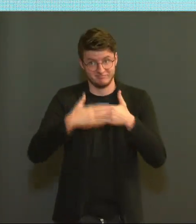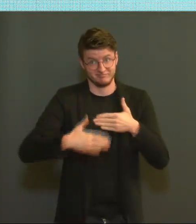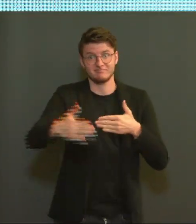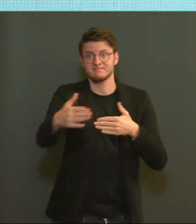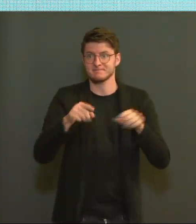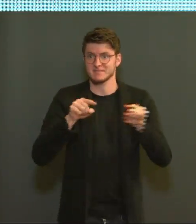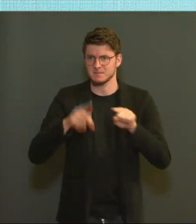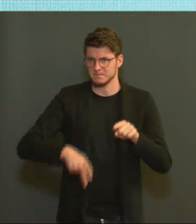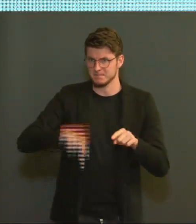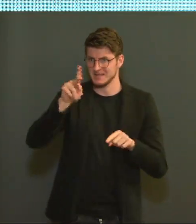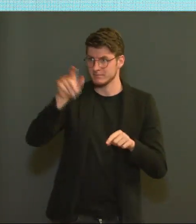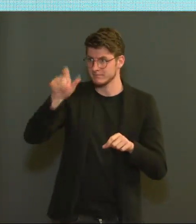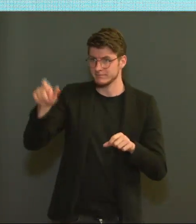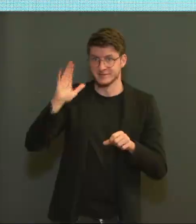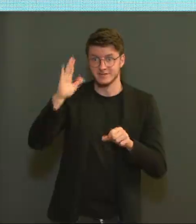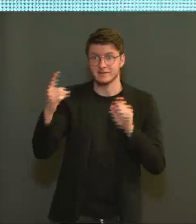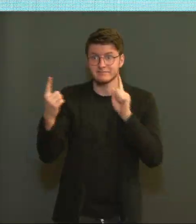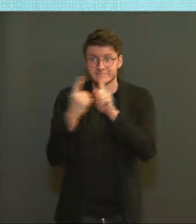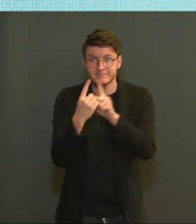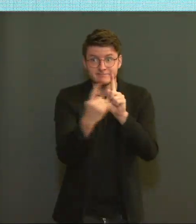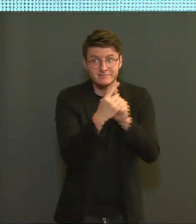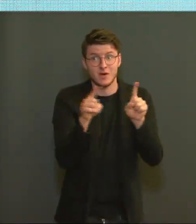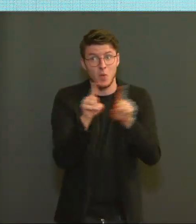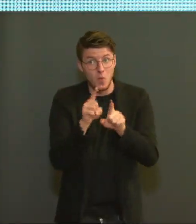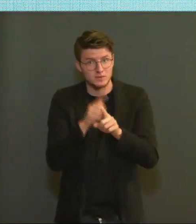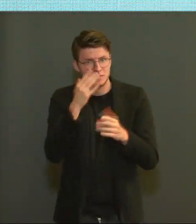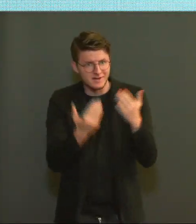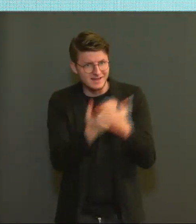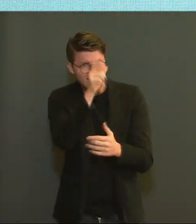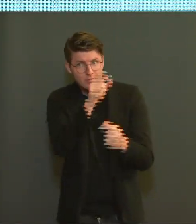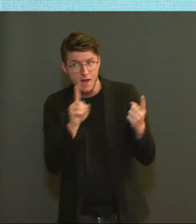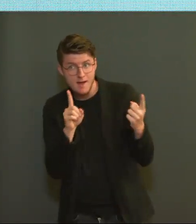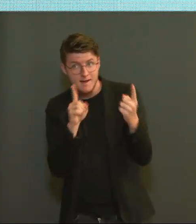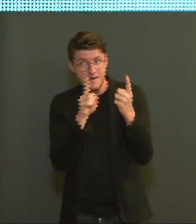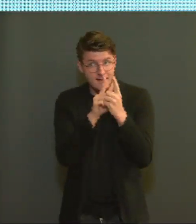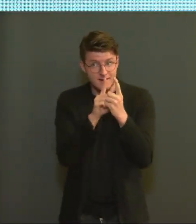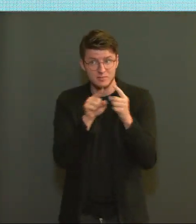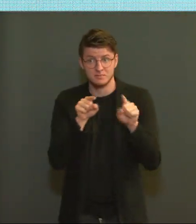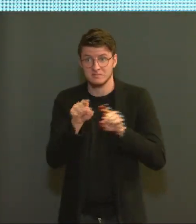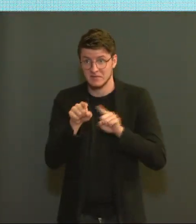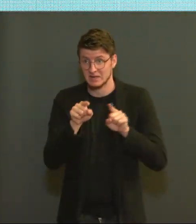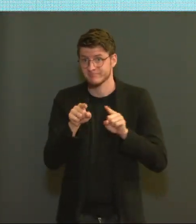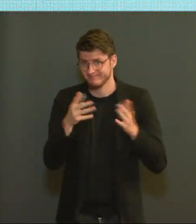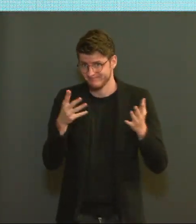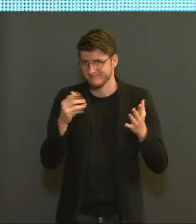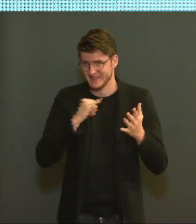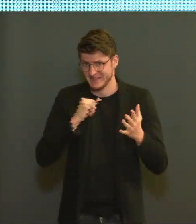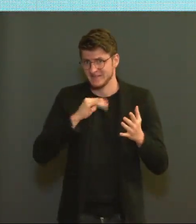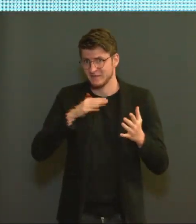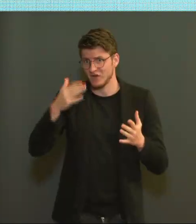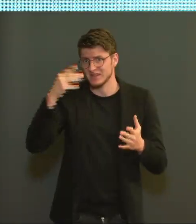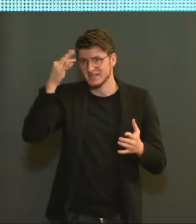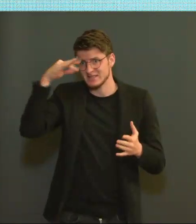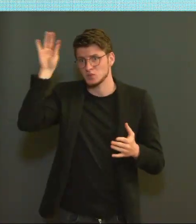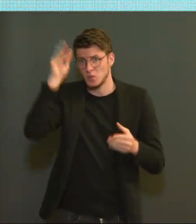? wat een risico inhoudt tot meer verspreiding van het virus.